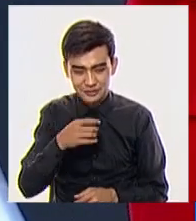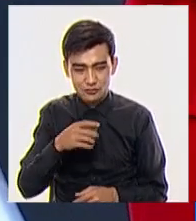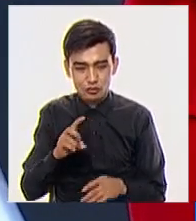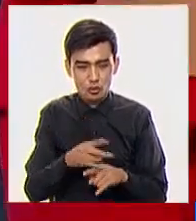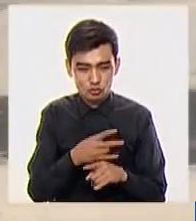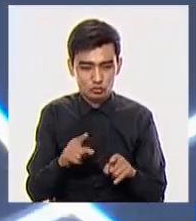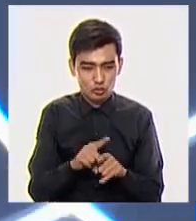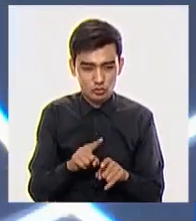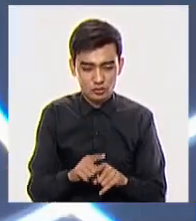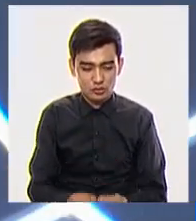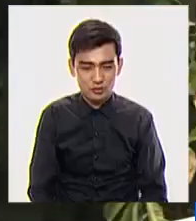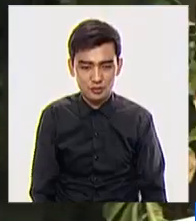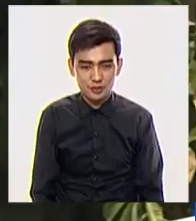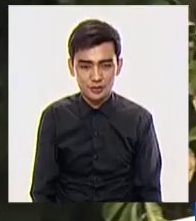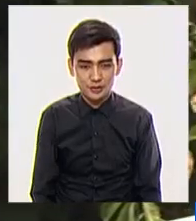де басылмайды.